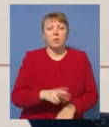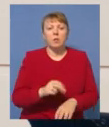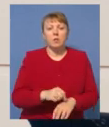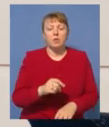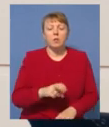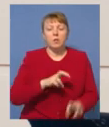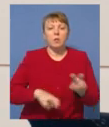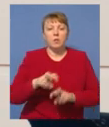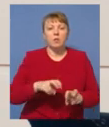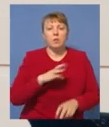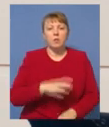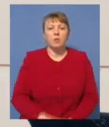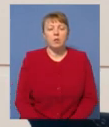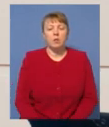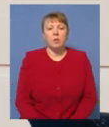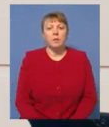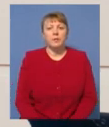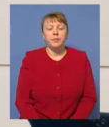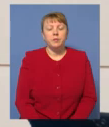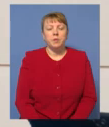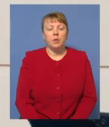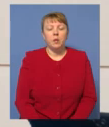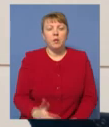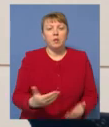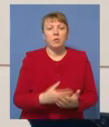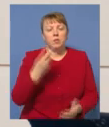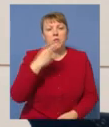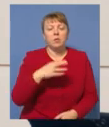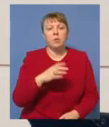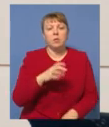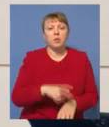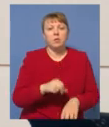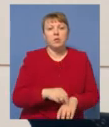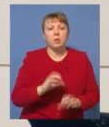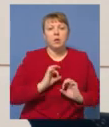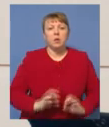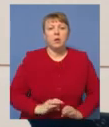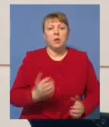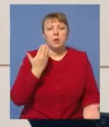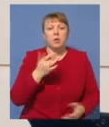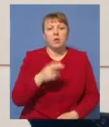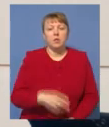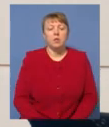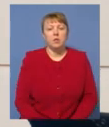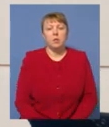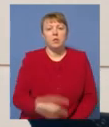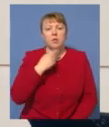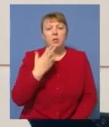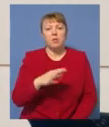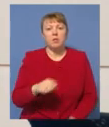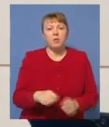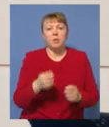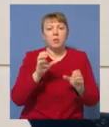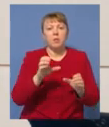преследования. А с внедрением же новой модели уголовного процесса прокурор уже на раннем этапе реагирует на данные